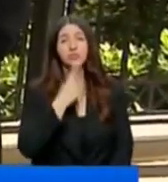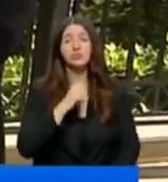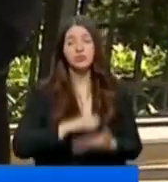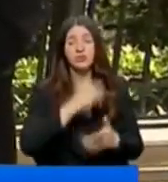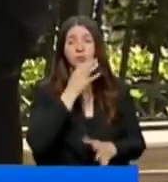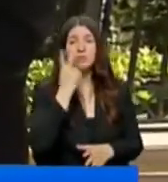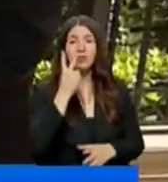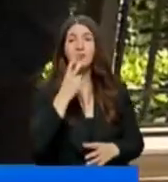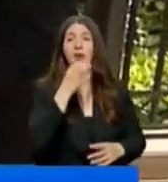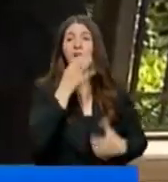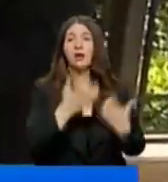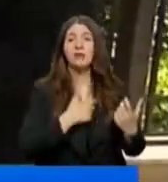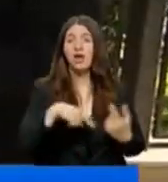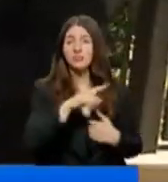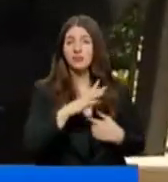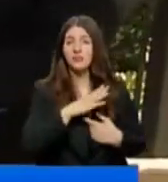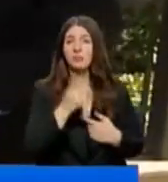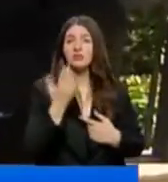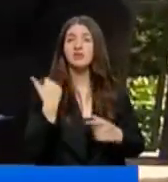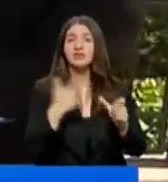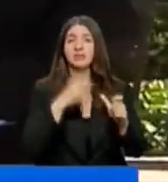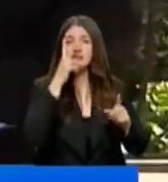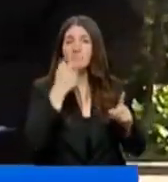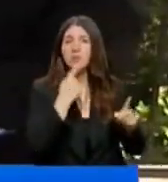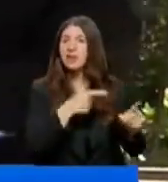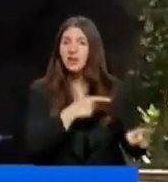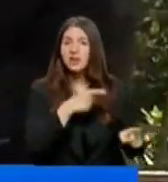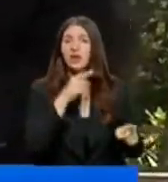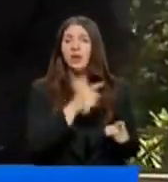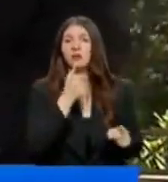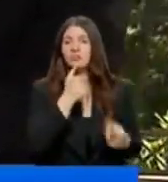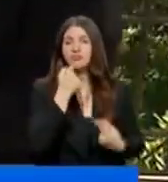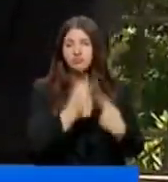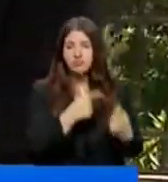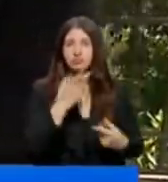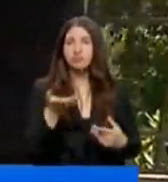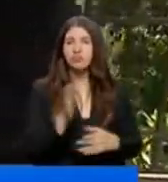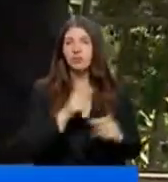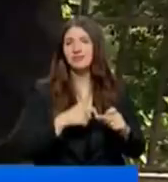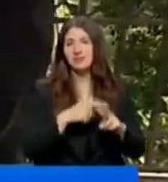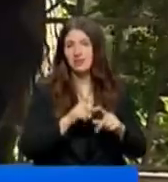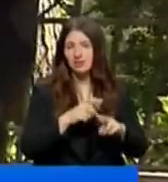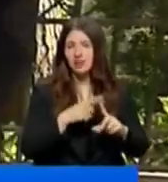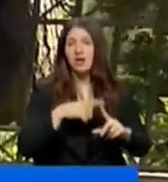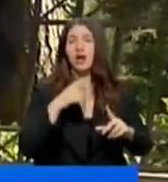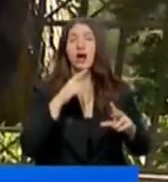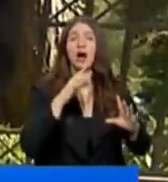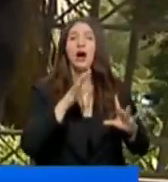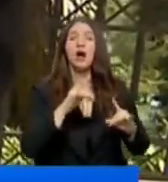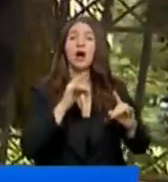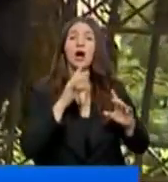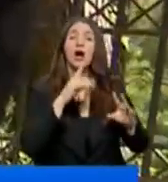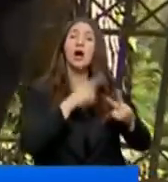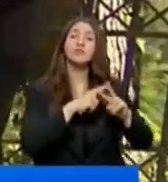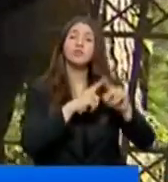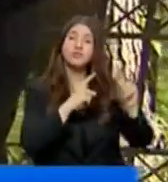haber gördüm. Ajanslarda da var. Evet. Biraz evvel Sedat Peker'den de bahsetmiştim ya. Evet, onun iddiaları, evet, sonra evet, Sadat. Evet. Avusturya SBK'yı, Sezgin